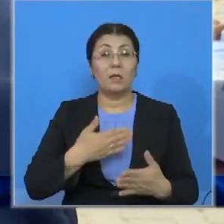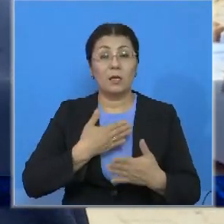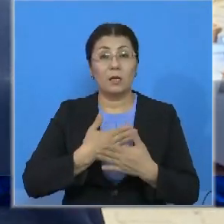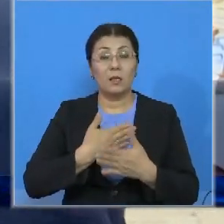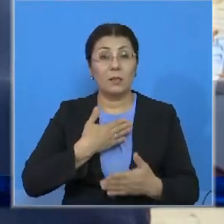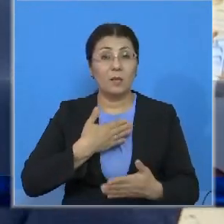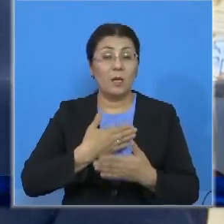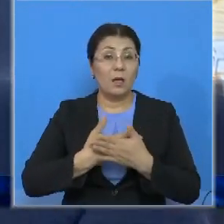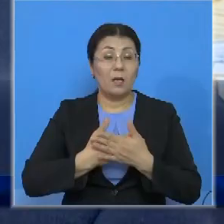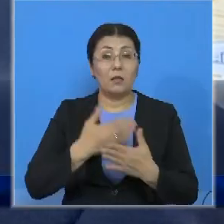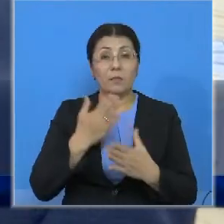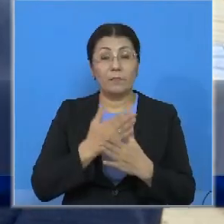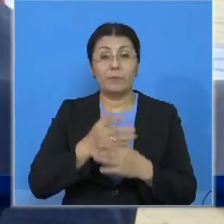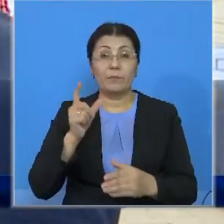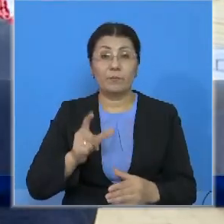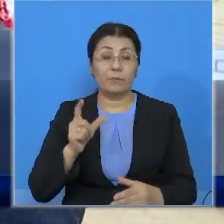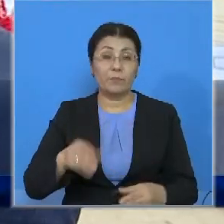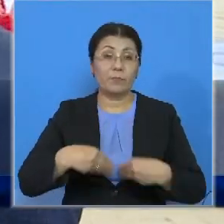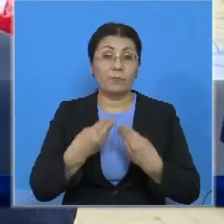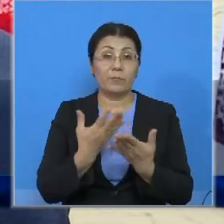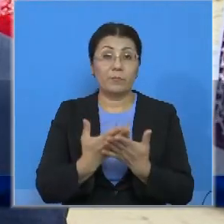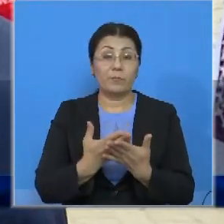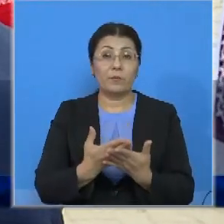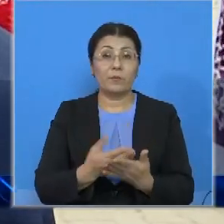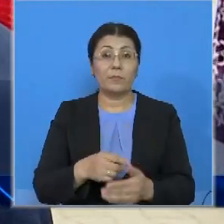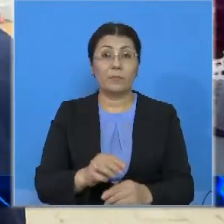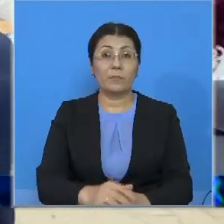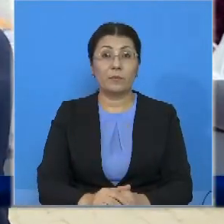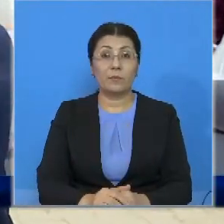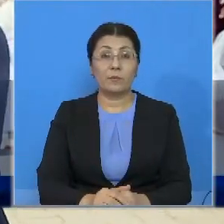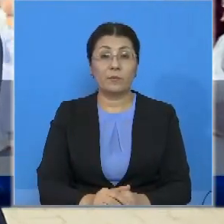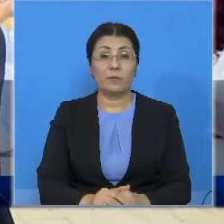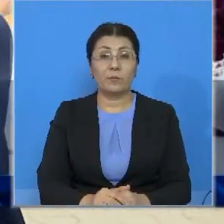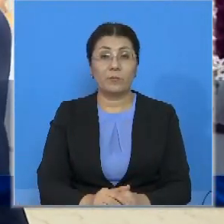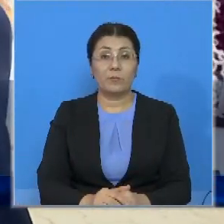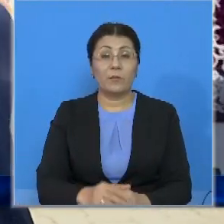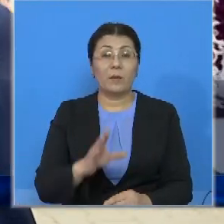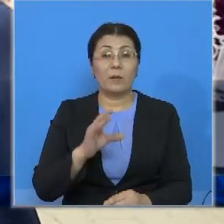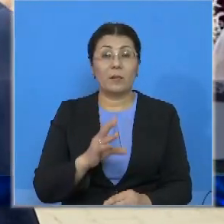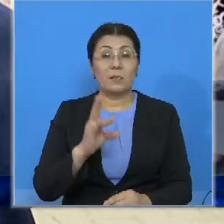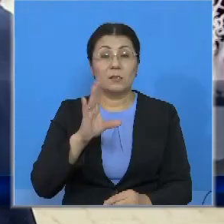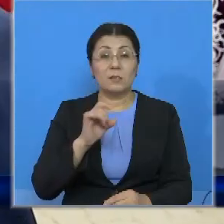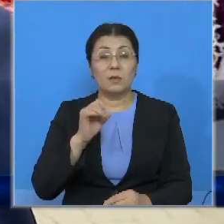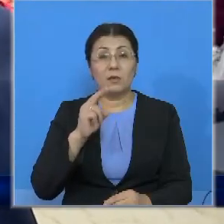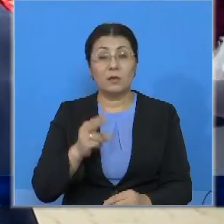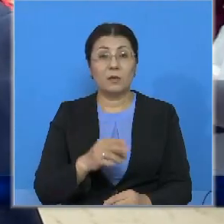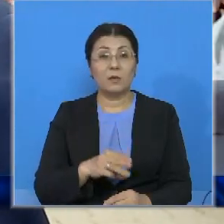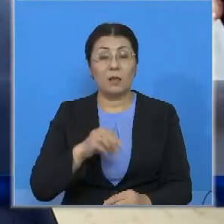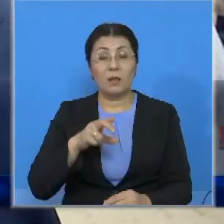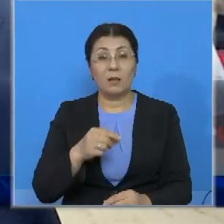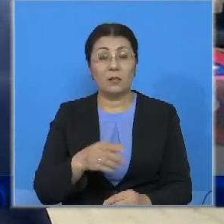арқылы алдық. Салпиқов Талғат миллион теңге берді. Нокин Серік миллион теңге